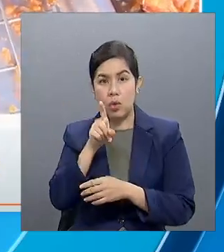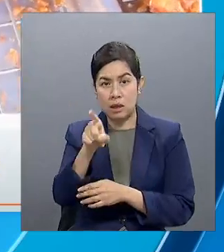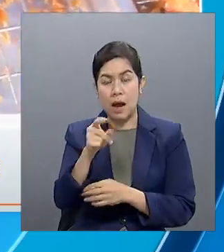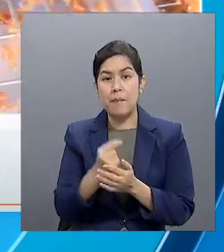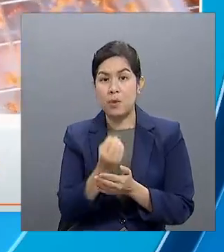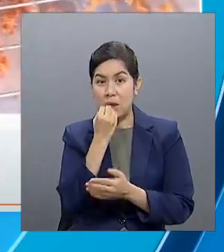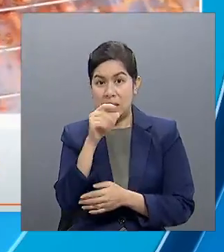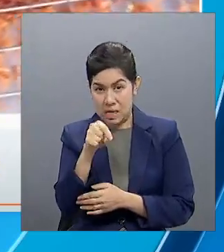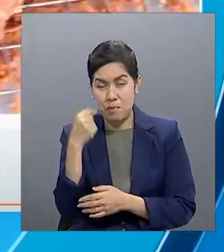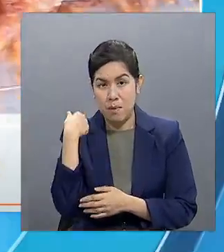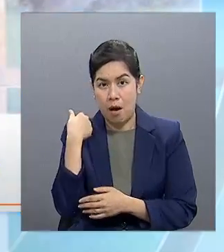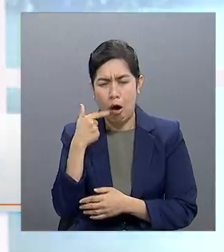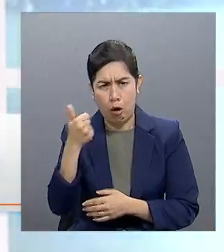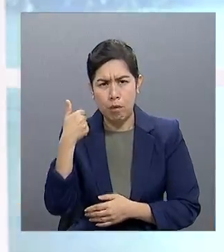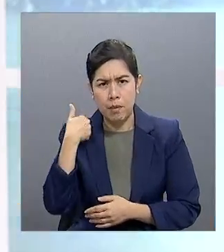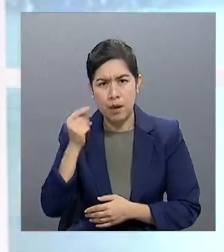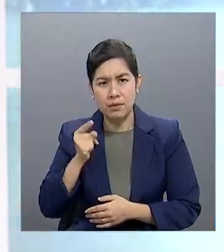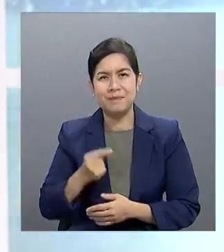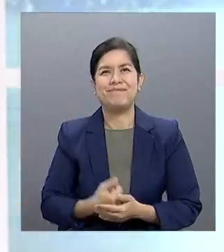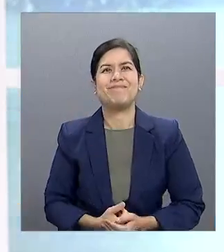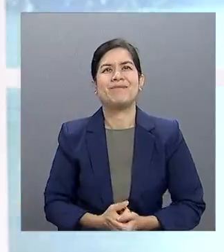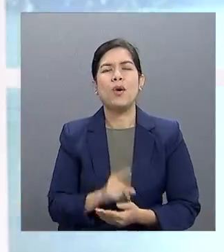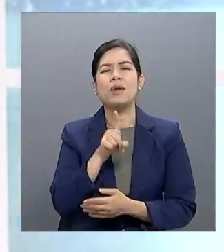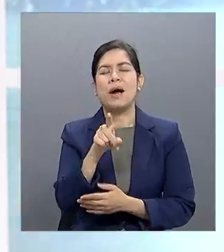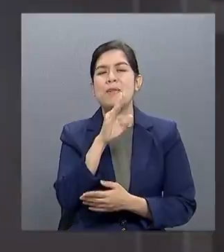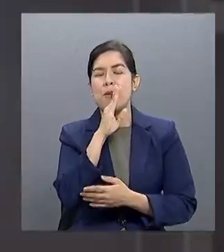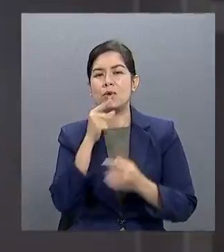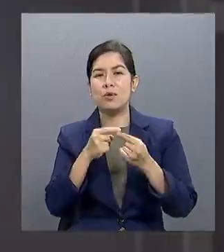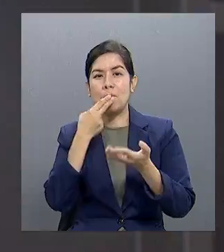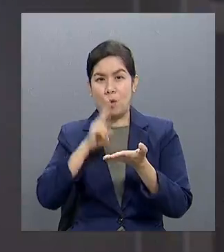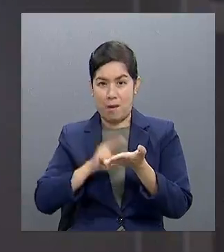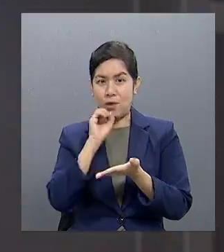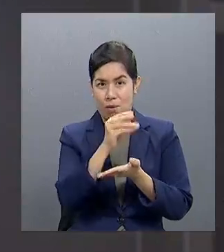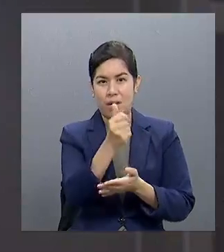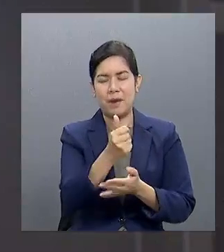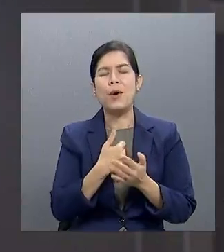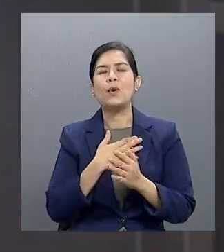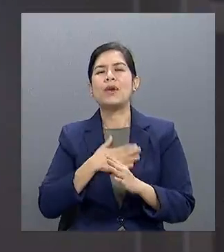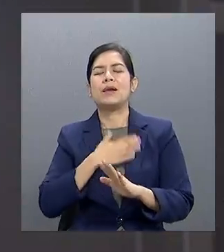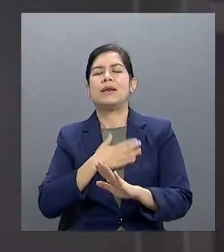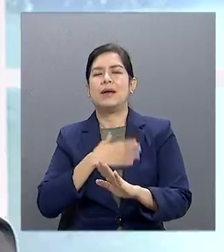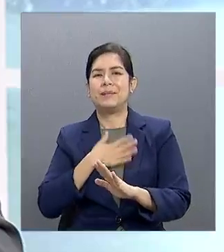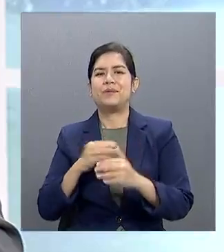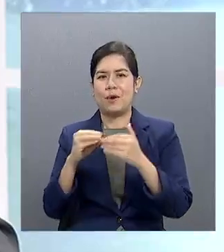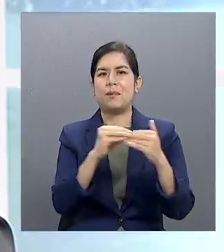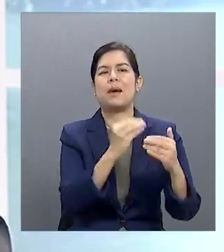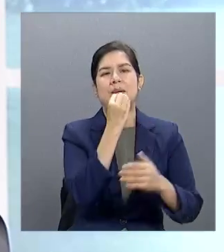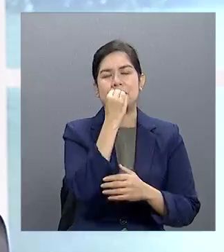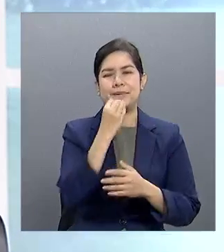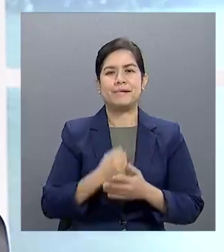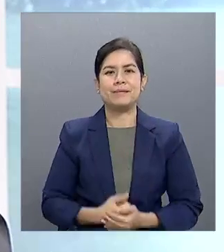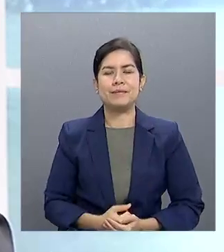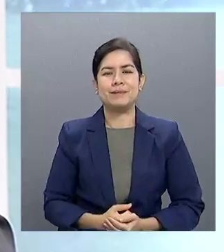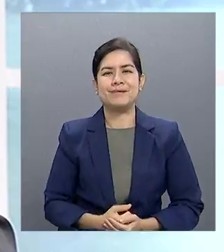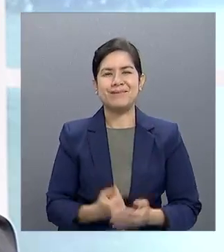ครับ145ถนนวิภาวดีรังสิต เดี๋ยวเดี๋ยวเดี๋ยวเดี๋ยวพาไปกินเดี๋ยวพาไปกินนะ ทักทายคุณผู้ชมทางบ้านกันหน่อยนะครับ